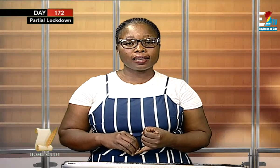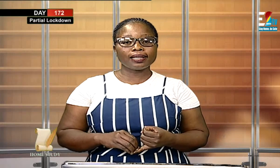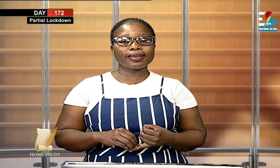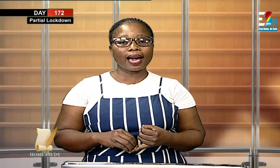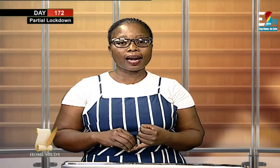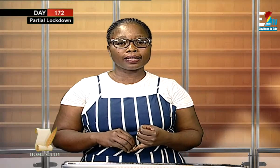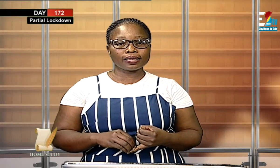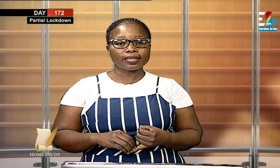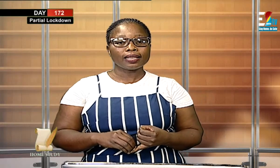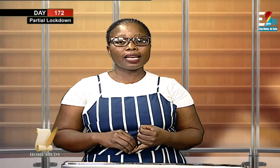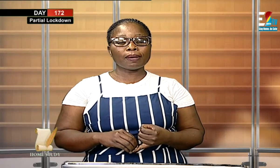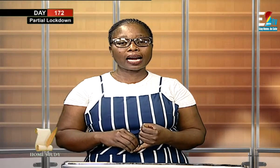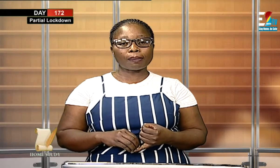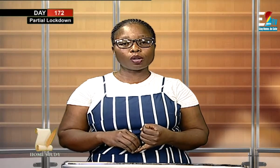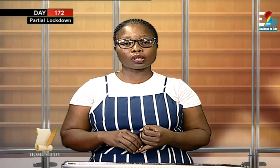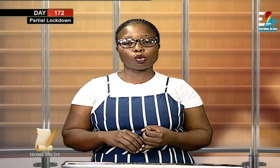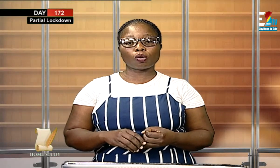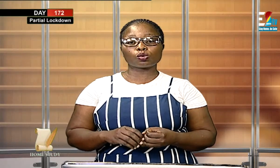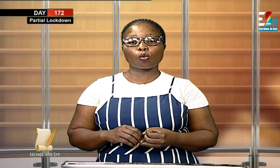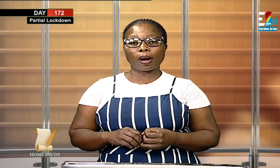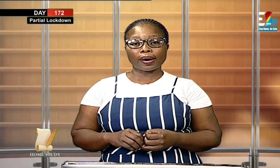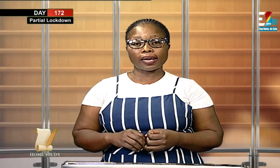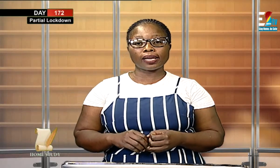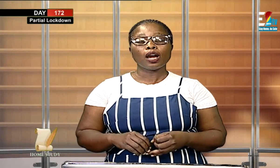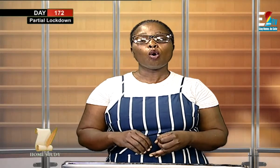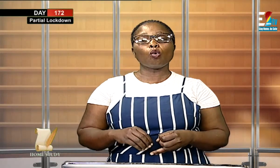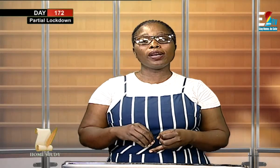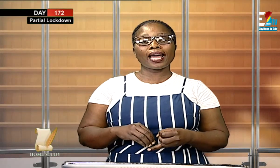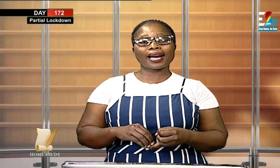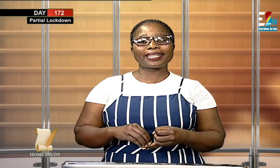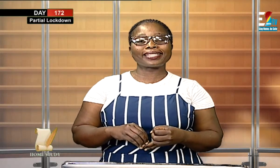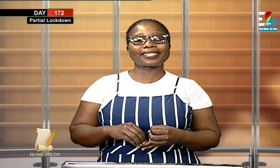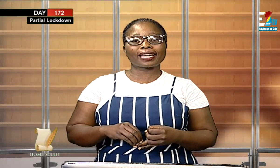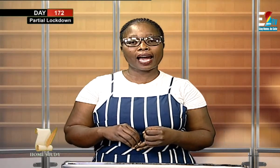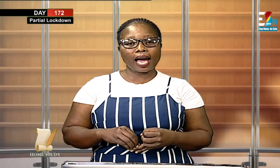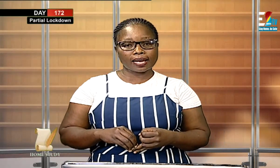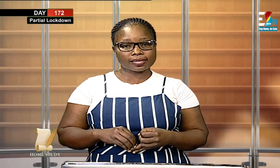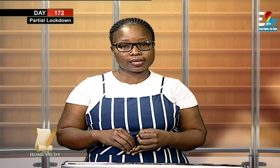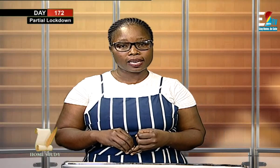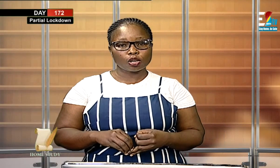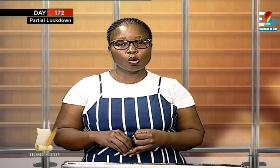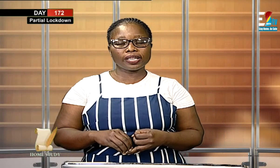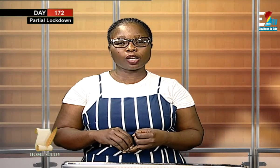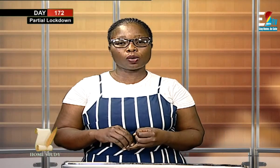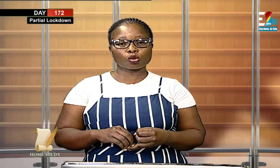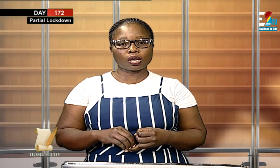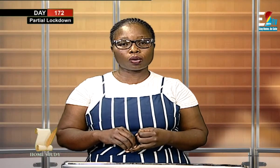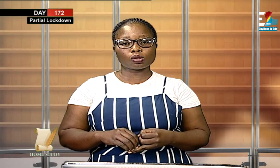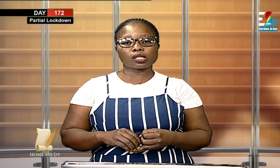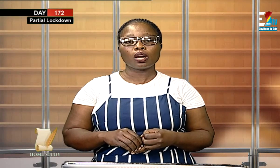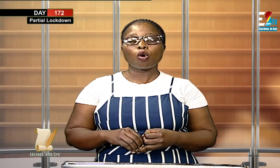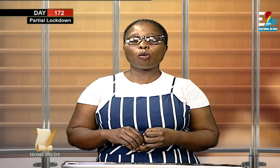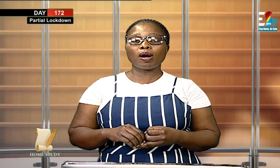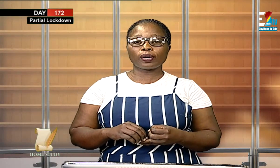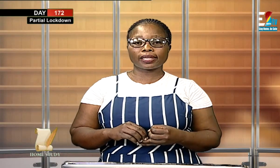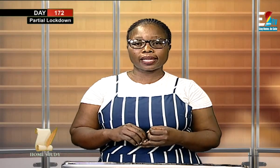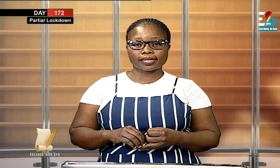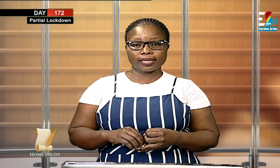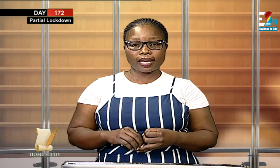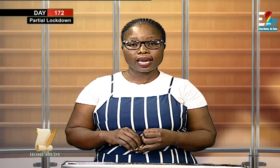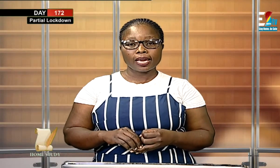uyalinaka linani lemagama locelwe ukuthi uwabhale unake nesikhathi loniketwe sona ukuthi